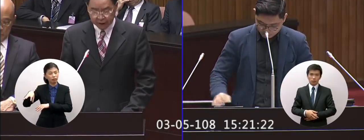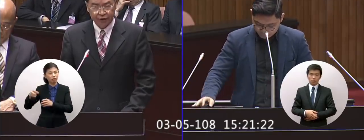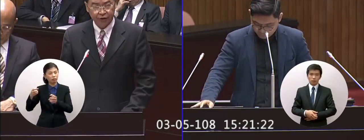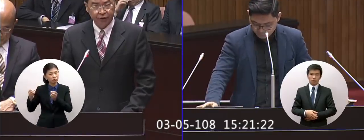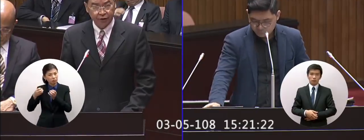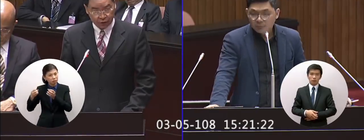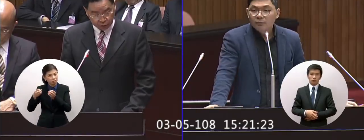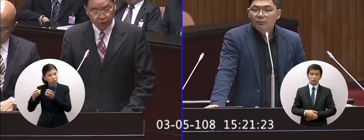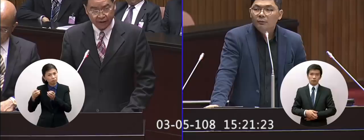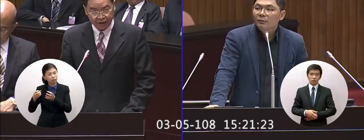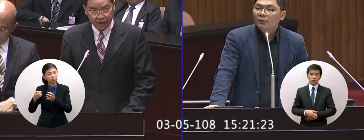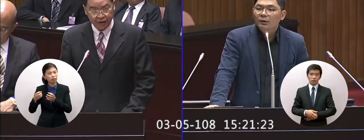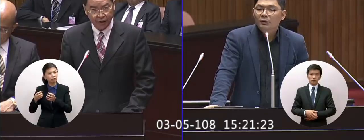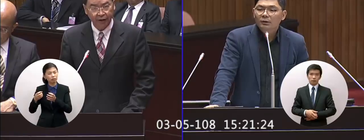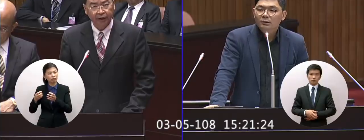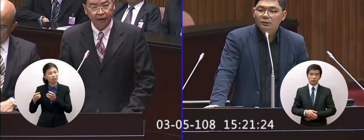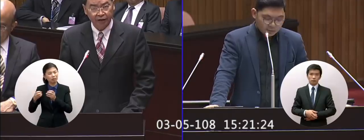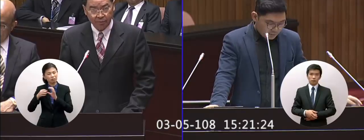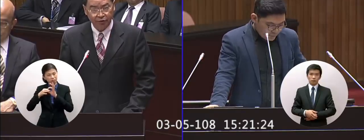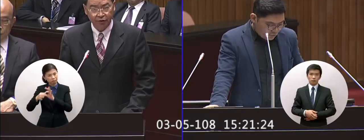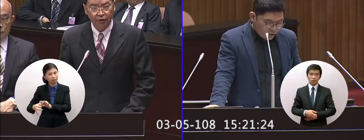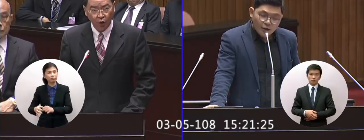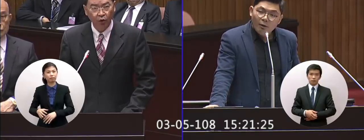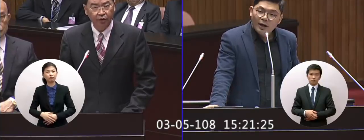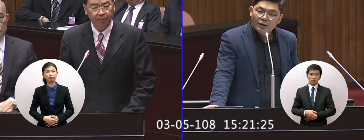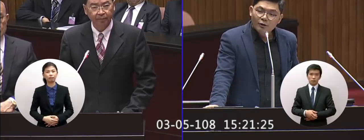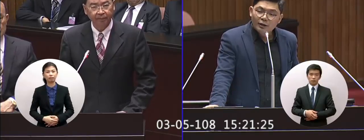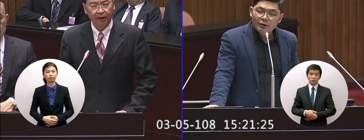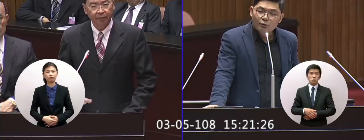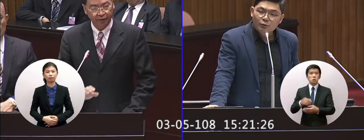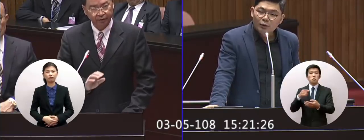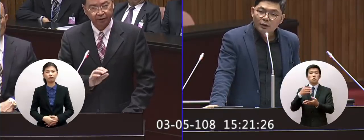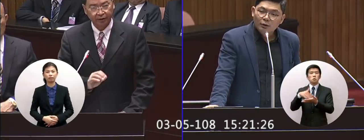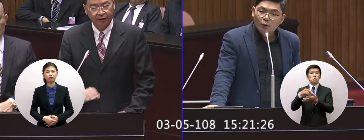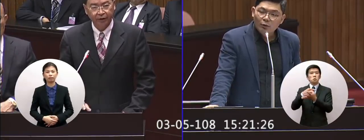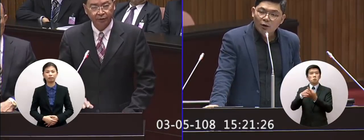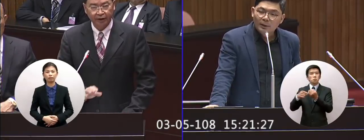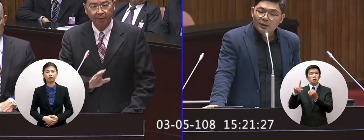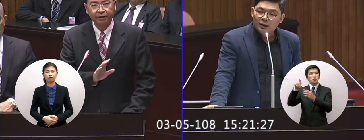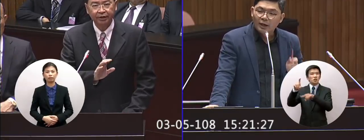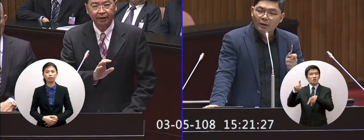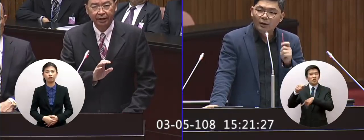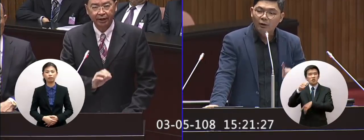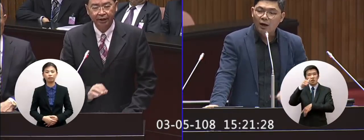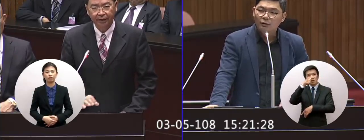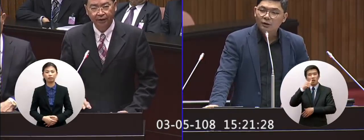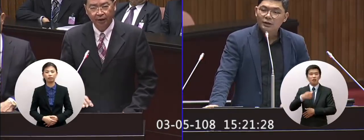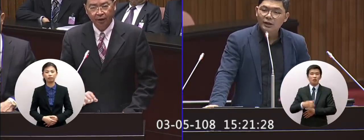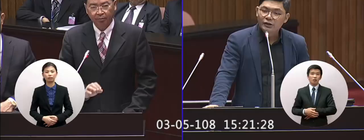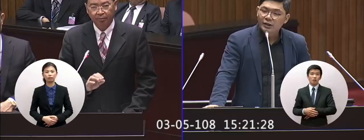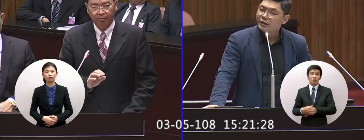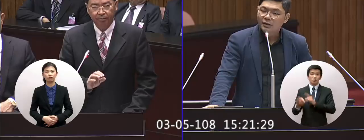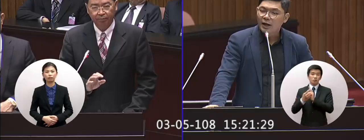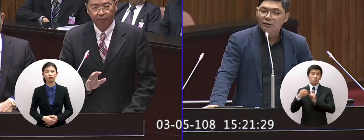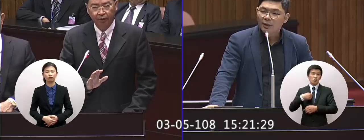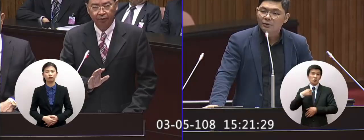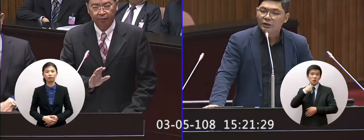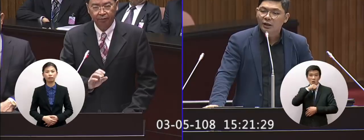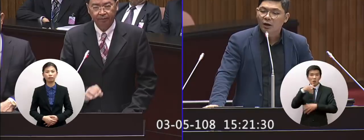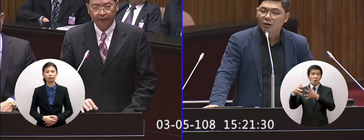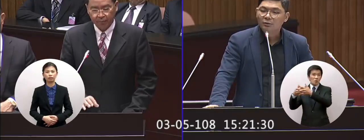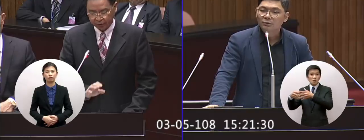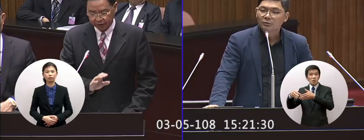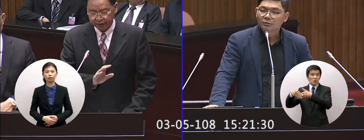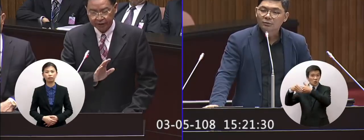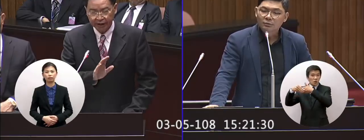讨论是持续的在进行。那是不是 十一位议员联署，对于我们的台湾友好连线，这个太不